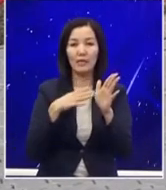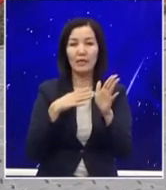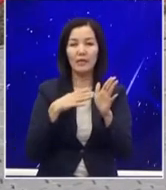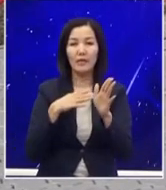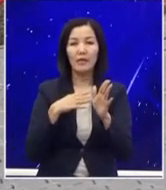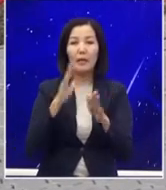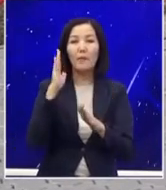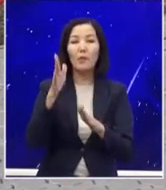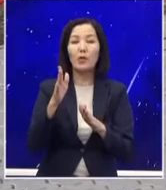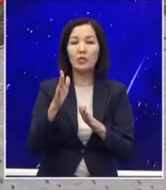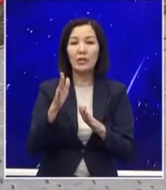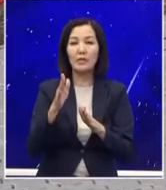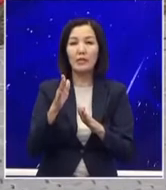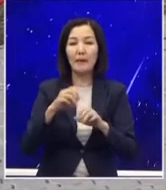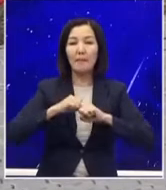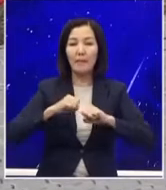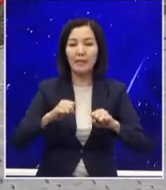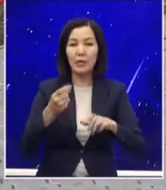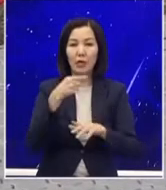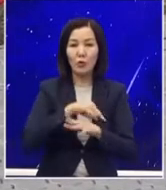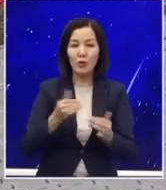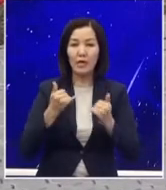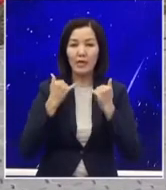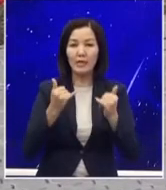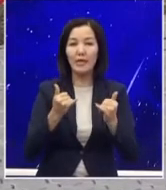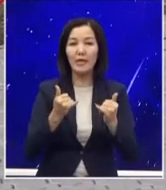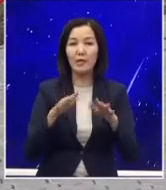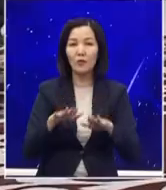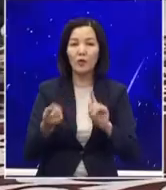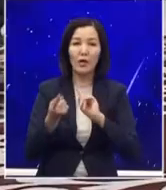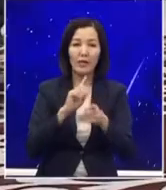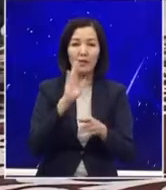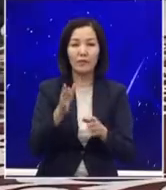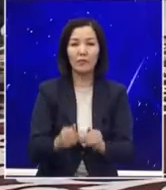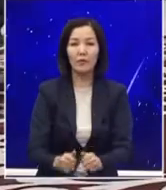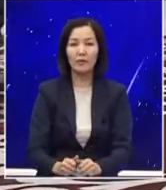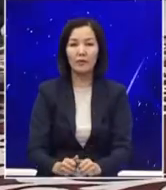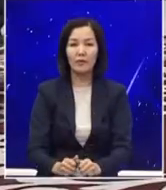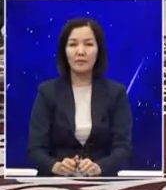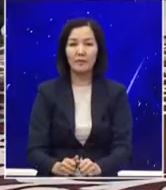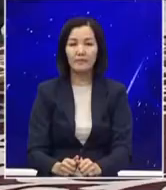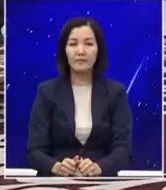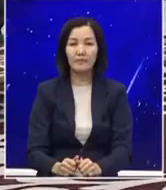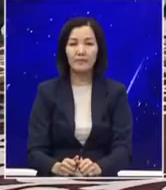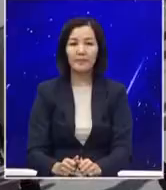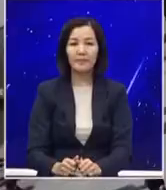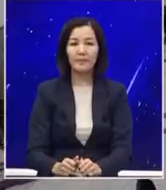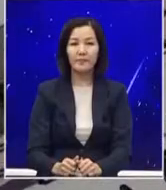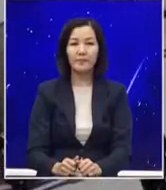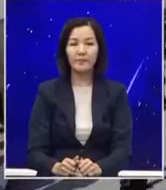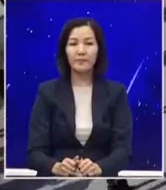кетейік, болашақта бұл батырлар рухына арналған кешенге айналмақ.